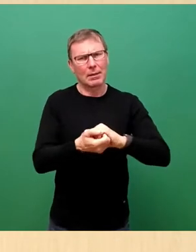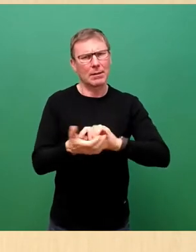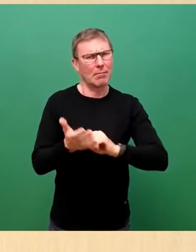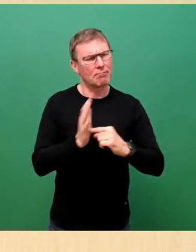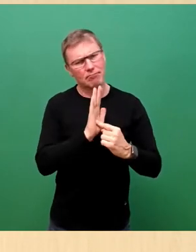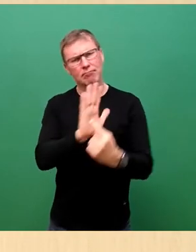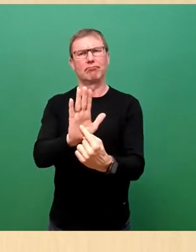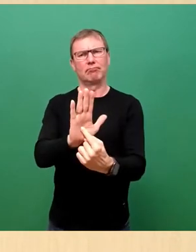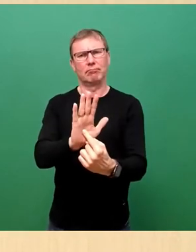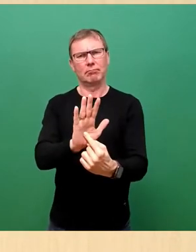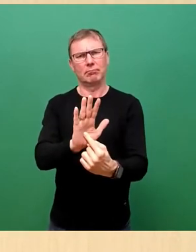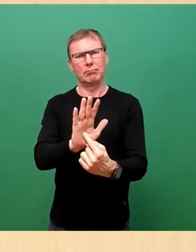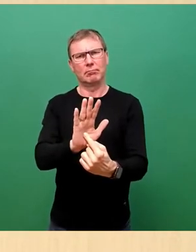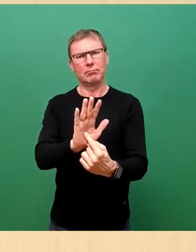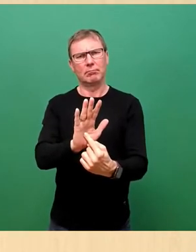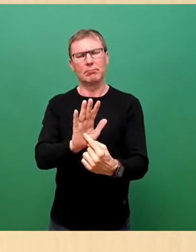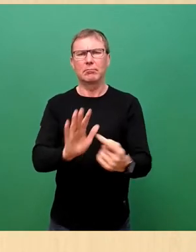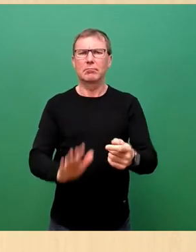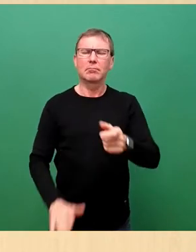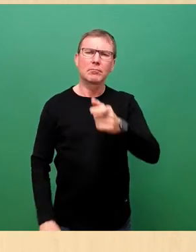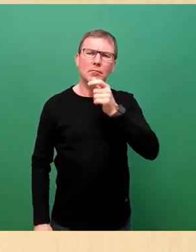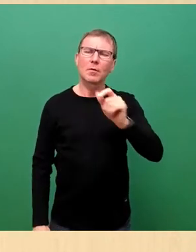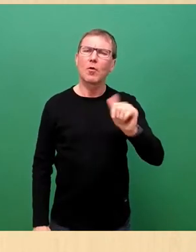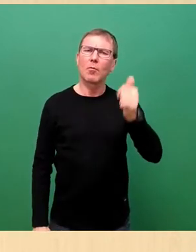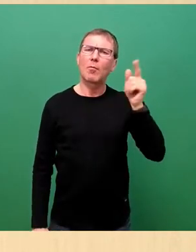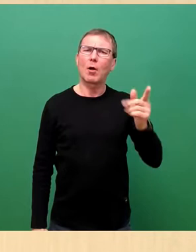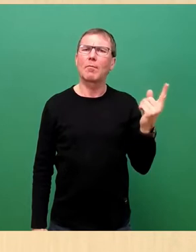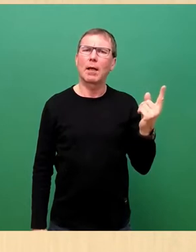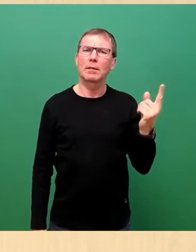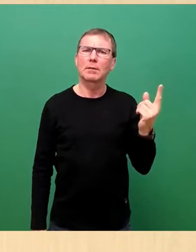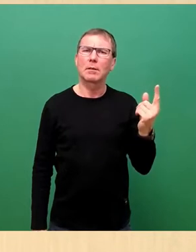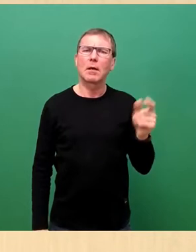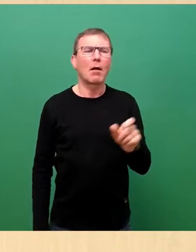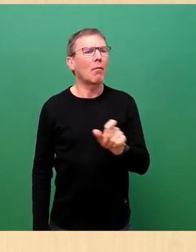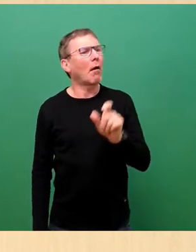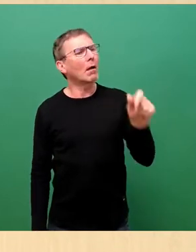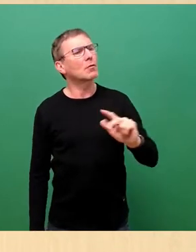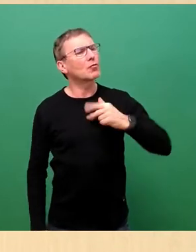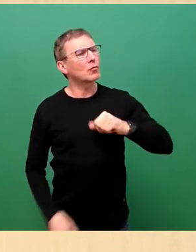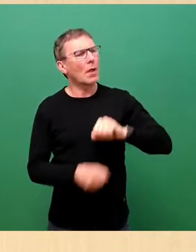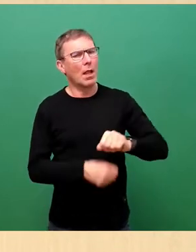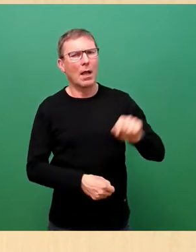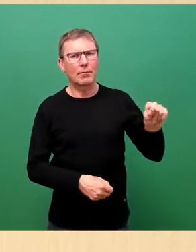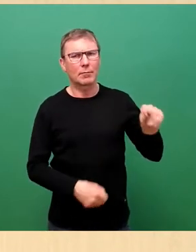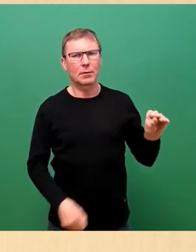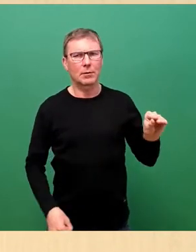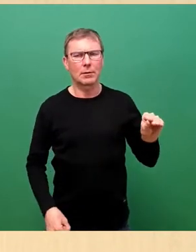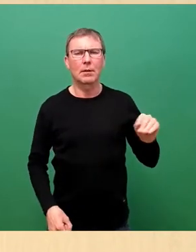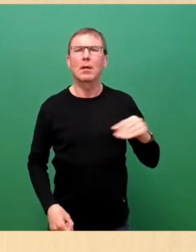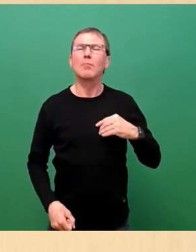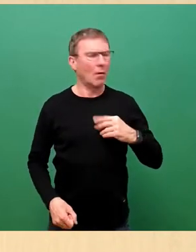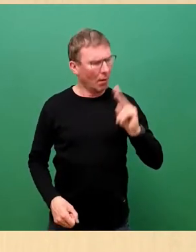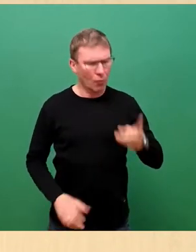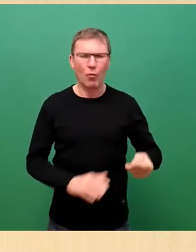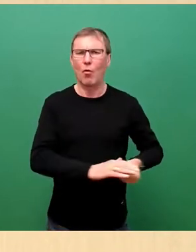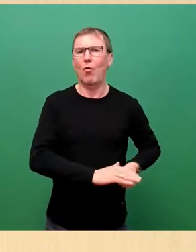dokumentieren. Die Worte, die der Herr Oberbürgermeister auch an das Sozialamt getragen hat, möchte ich komplett unterstützen und ich möchte